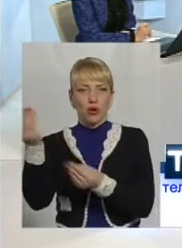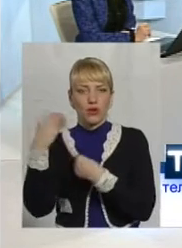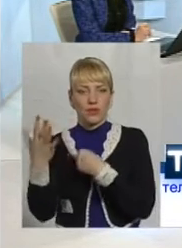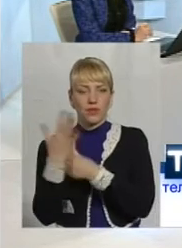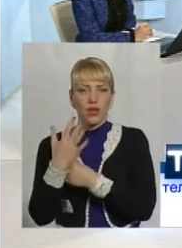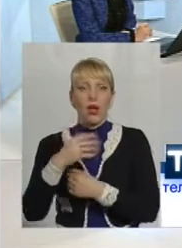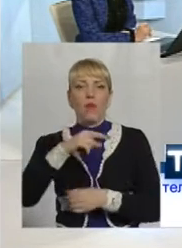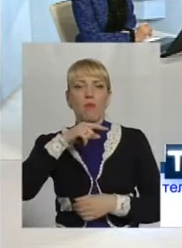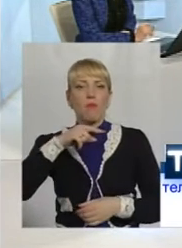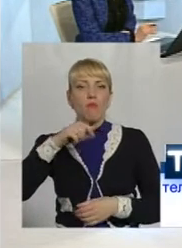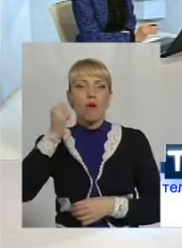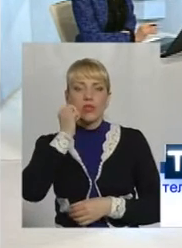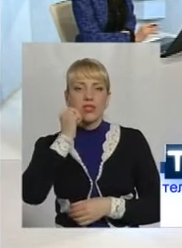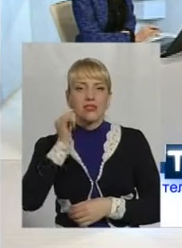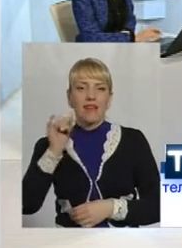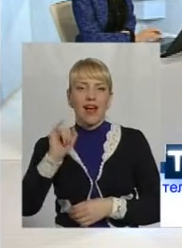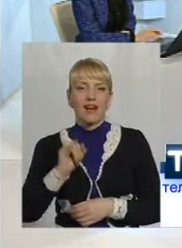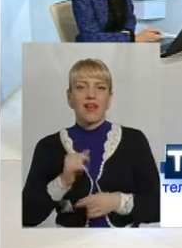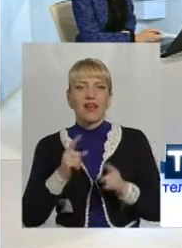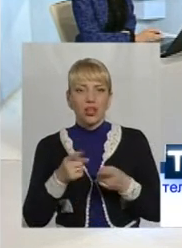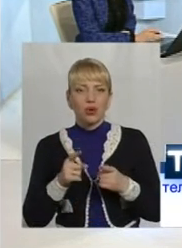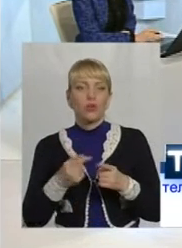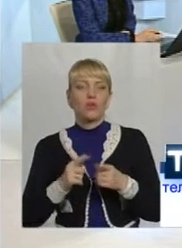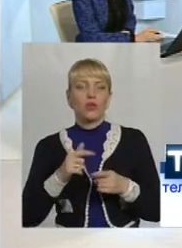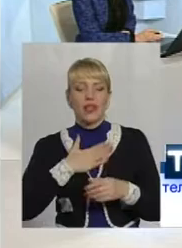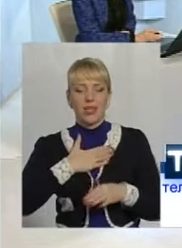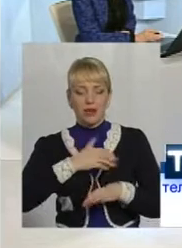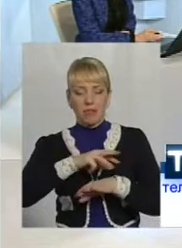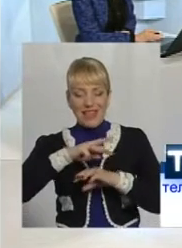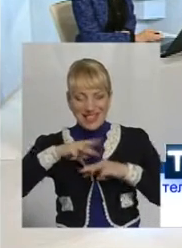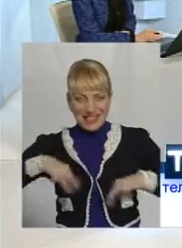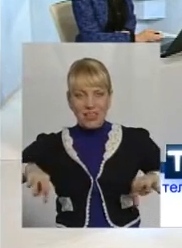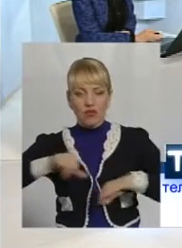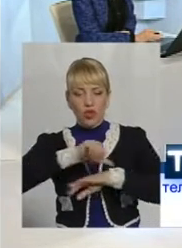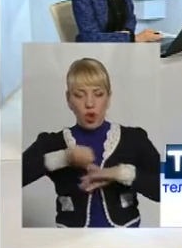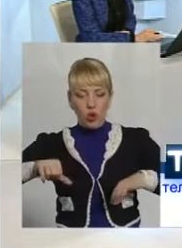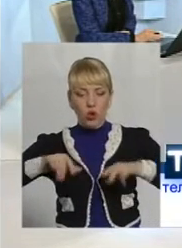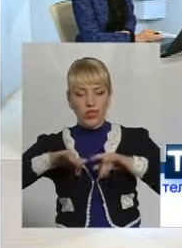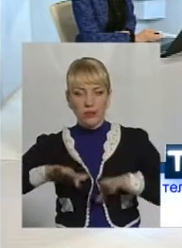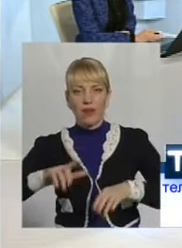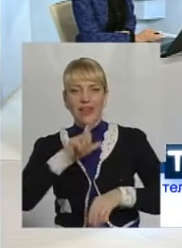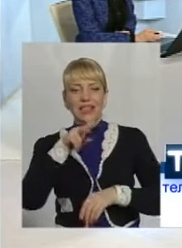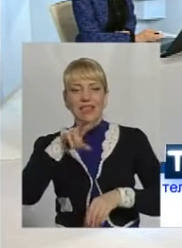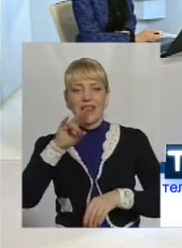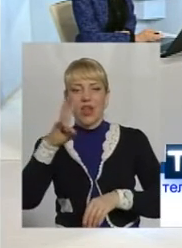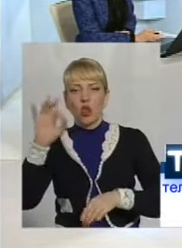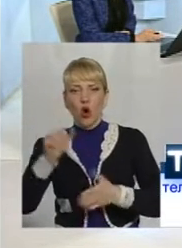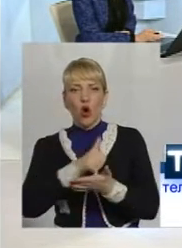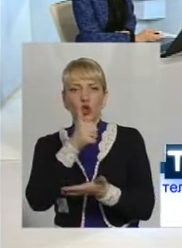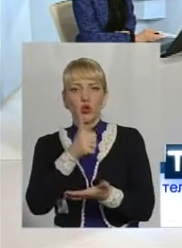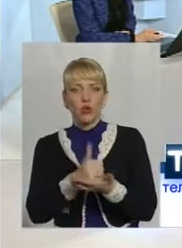і Кремль. І наше Міністерство закордонних справ, тоді його очолював Зленко Анатолій Максимович,